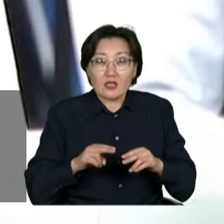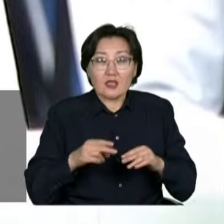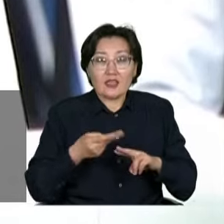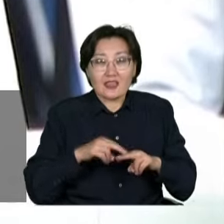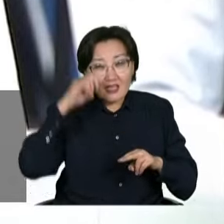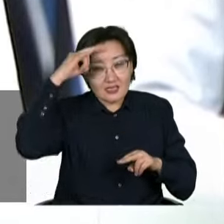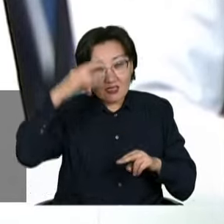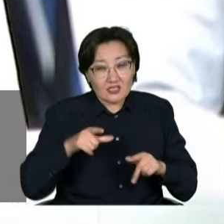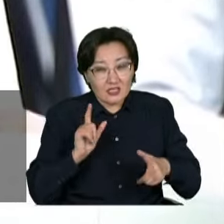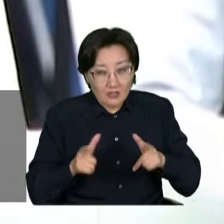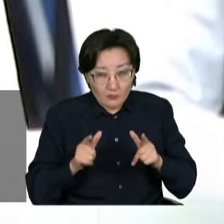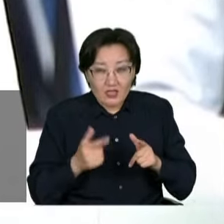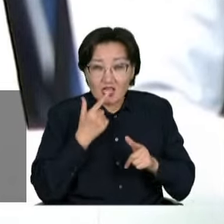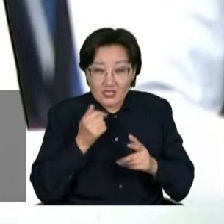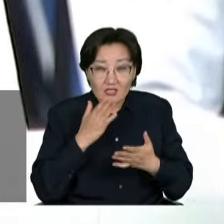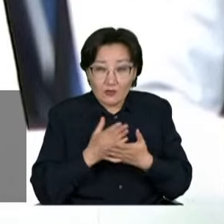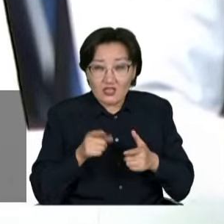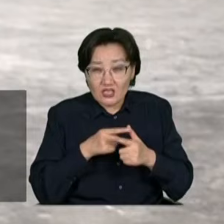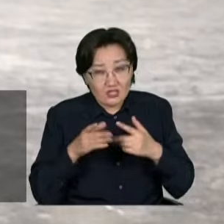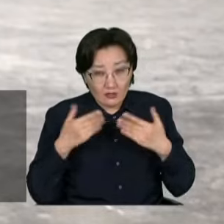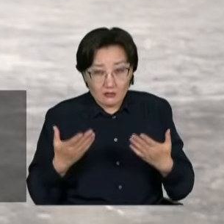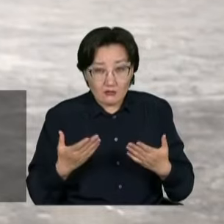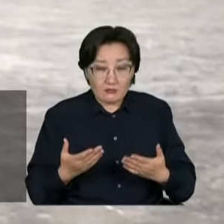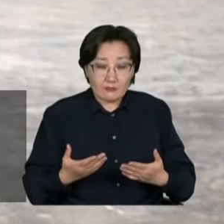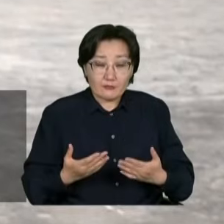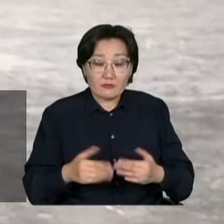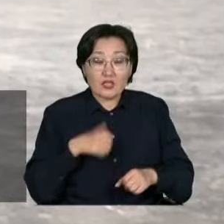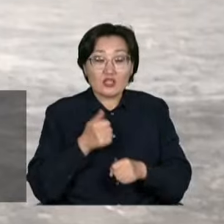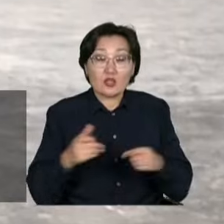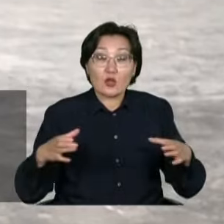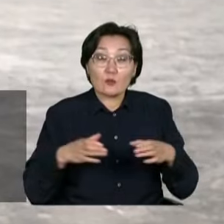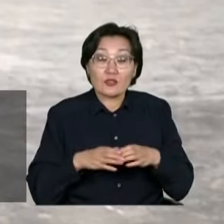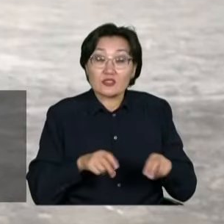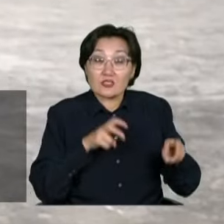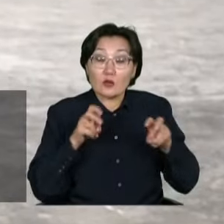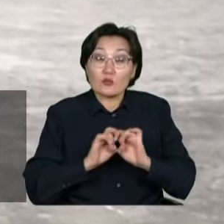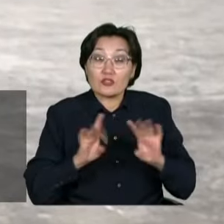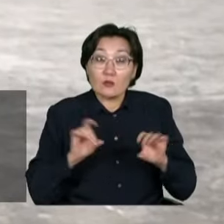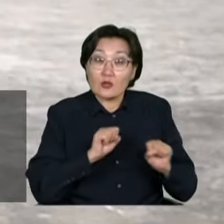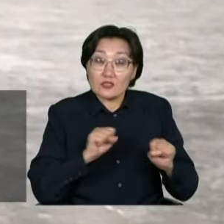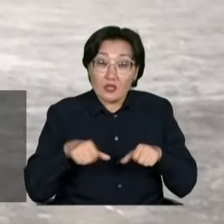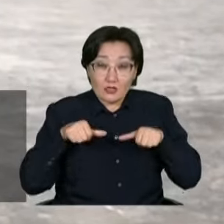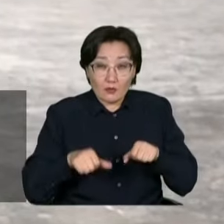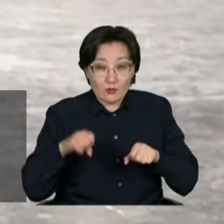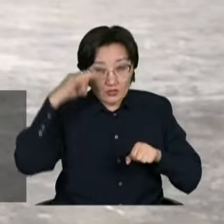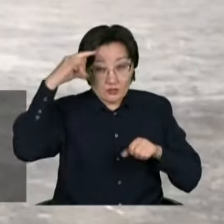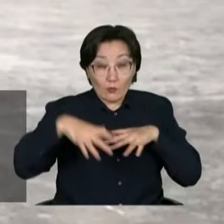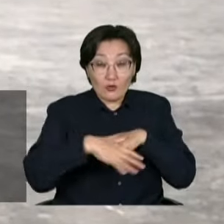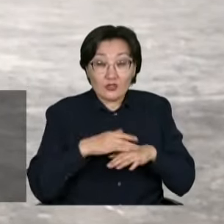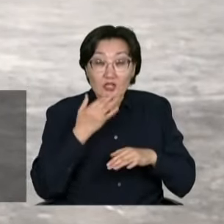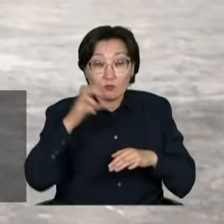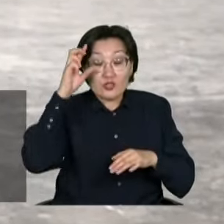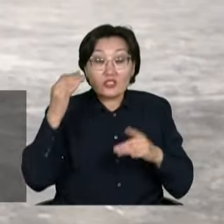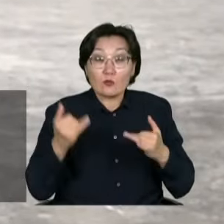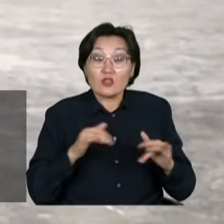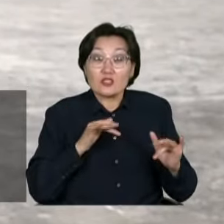в действительности выходец из казахской национальности. Глава комитета по миграции рассказала о защите прав казахстанцев за рубежом. На